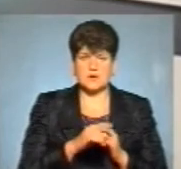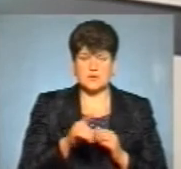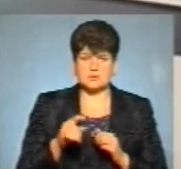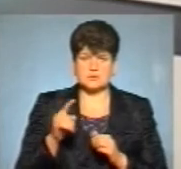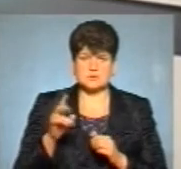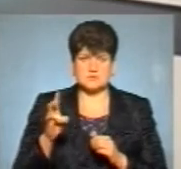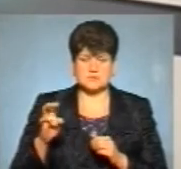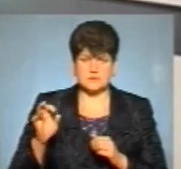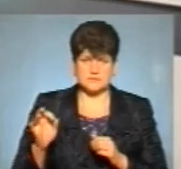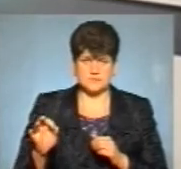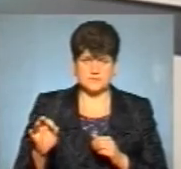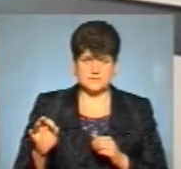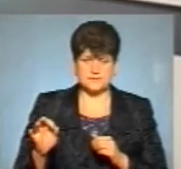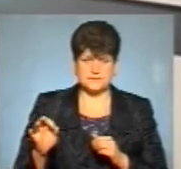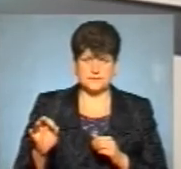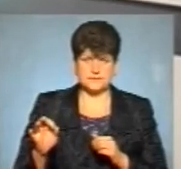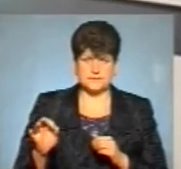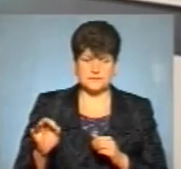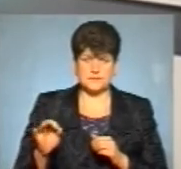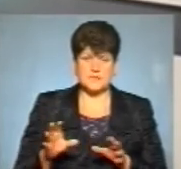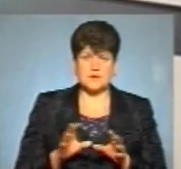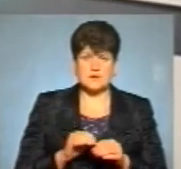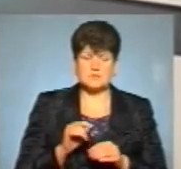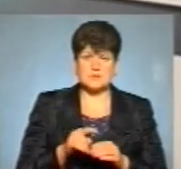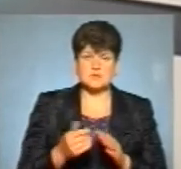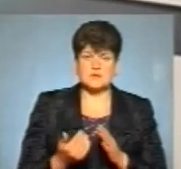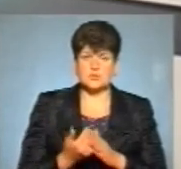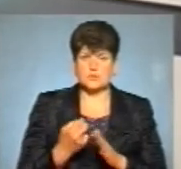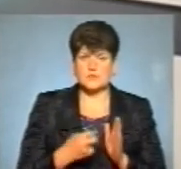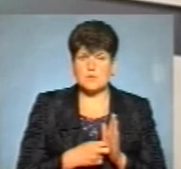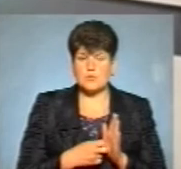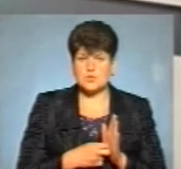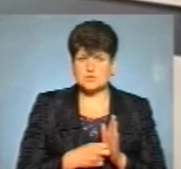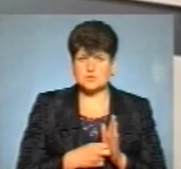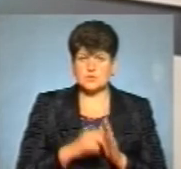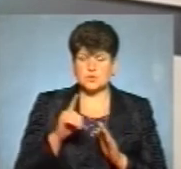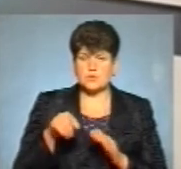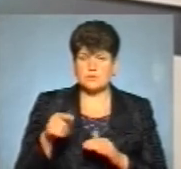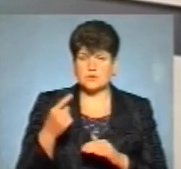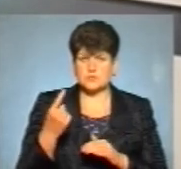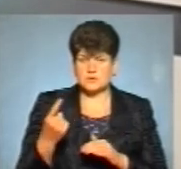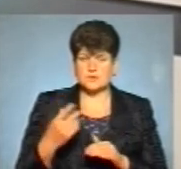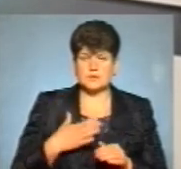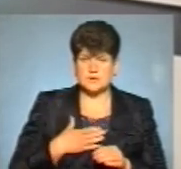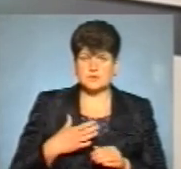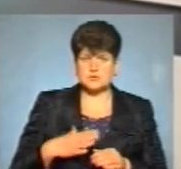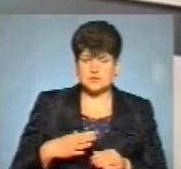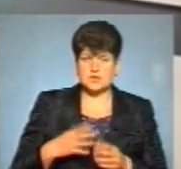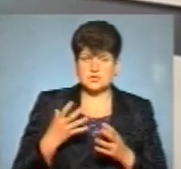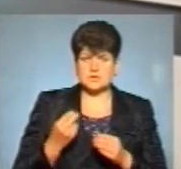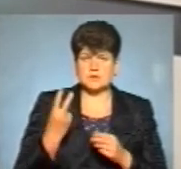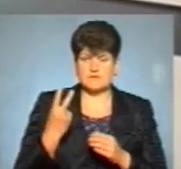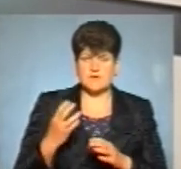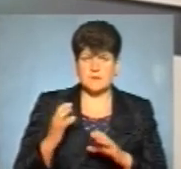зовнішнє незалежне оцінювання. І разом з тим на Новій пошті номер один нас чекає ще два багажі, які